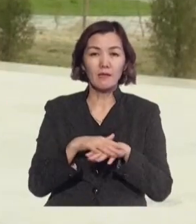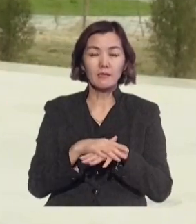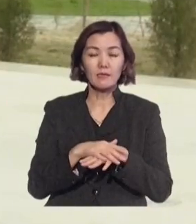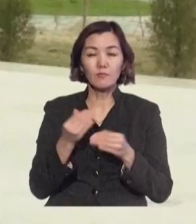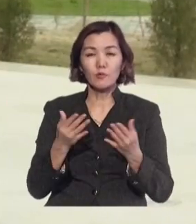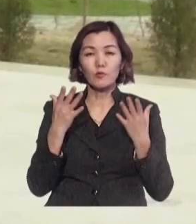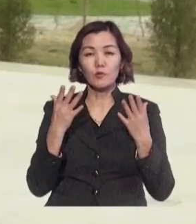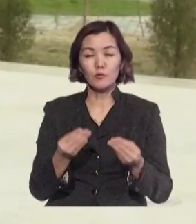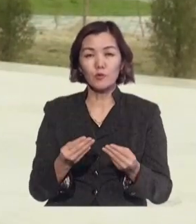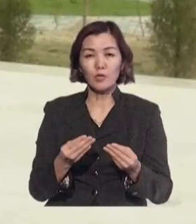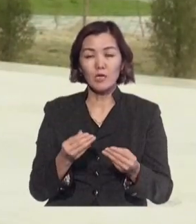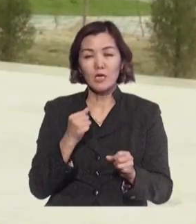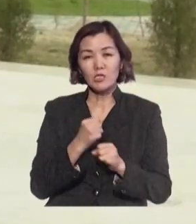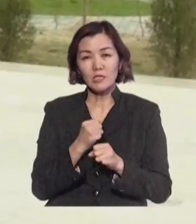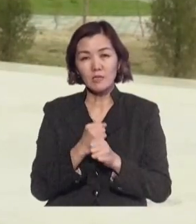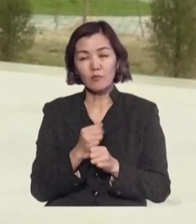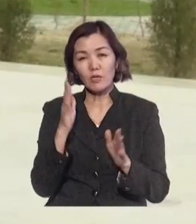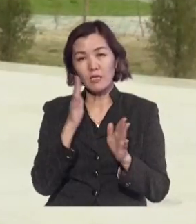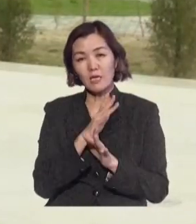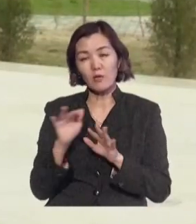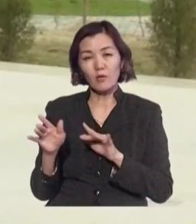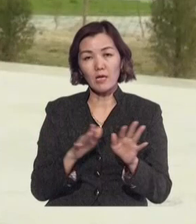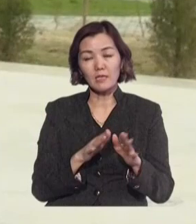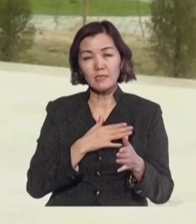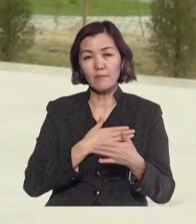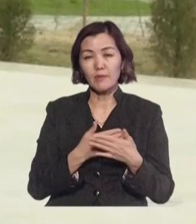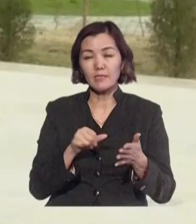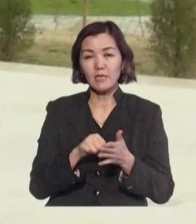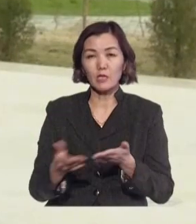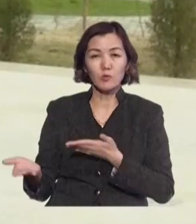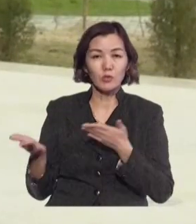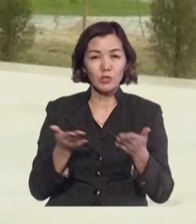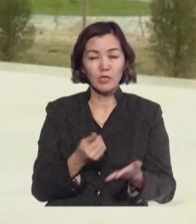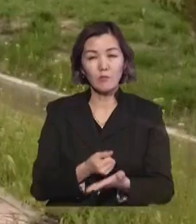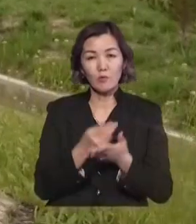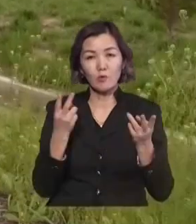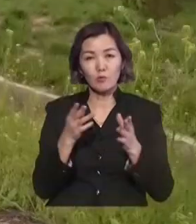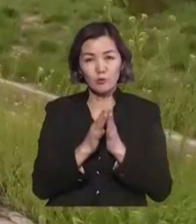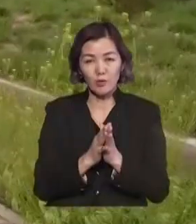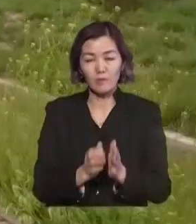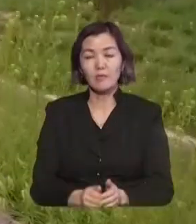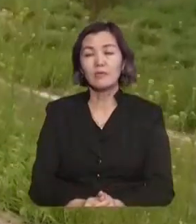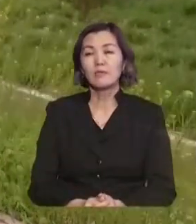осы бүгінгі жасап отырған экологиялық акцияға қосылуды шақырайым, қолдауды сұрайым.